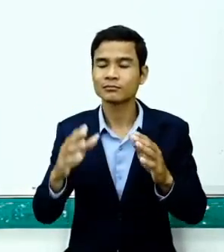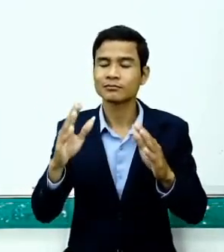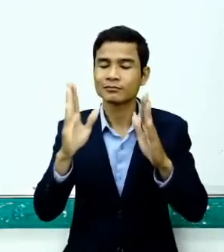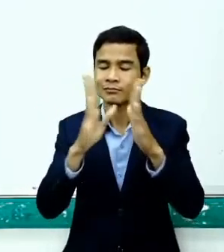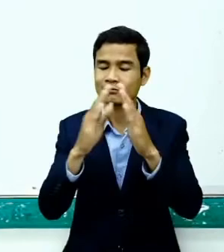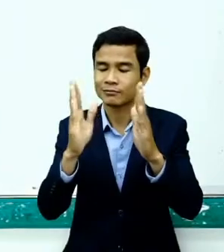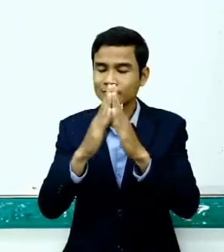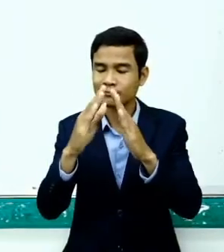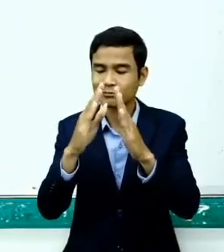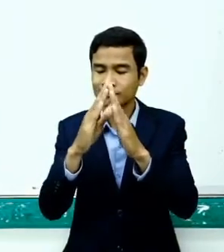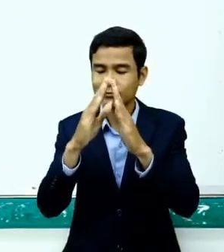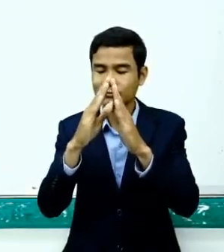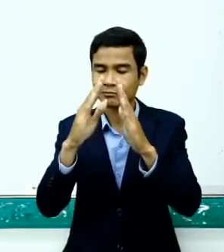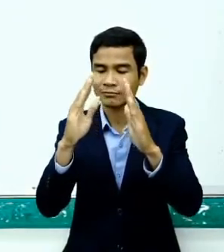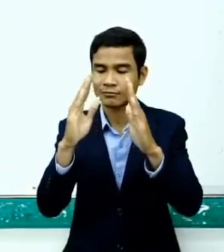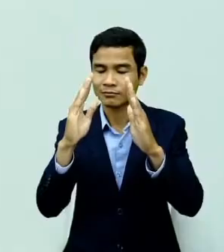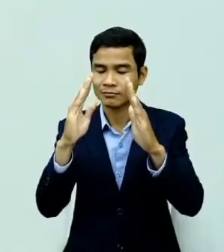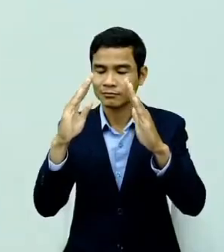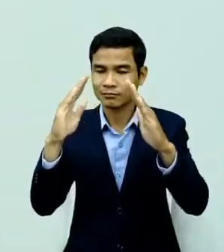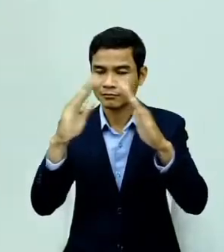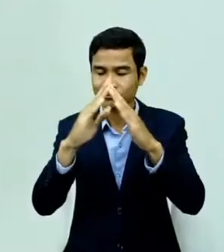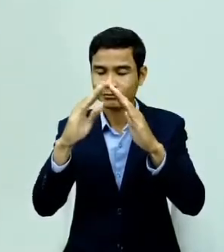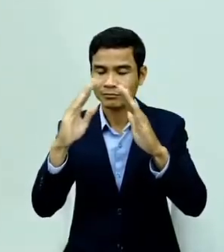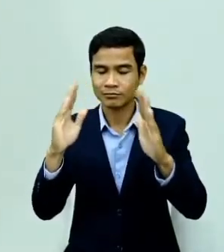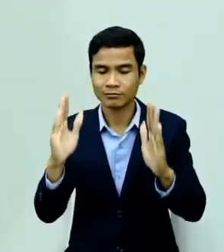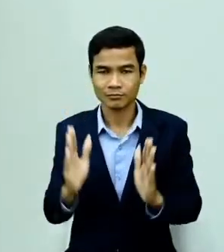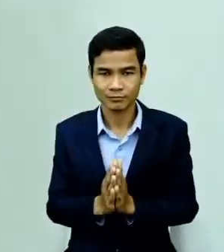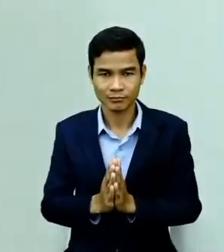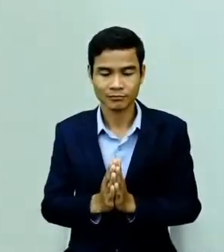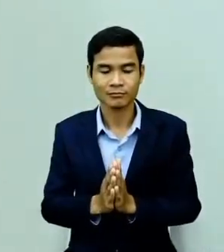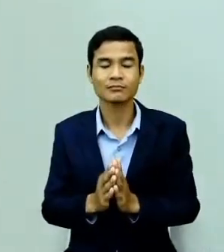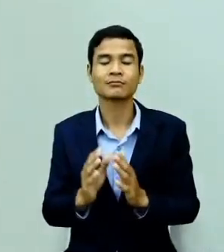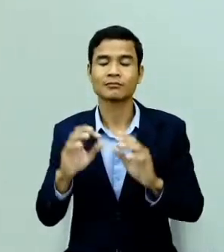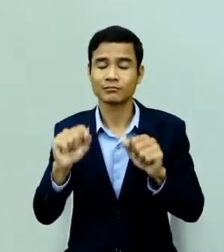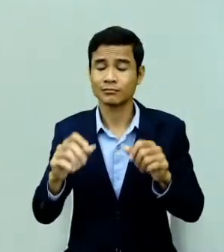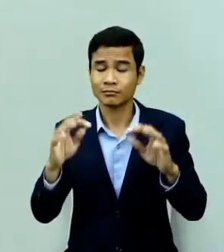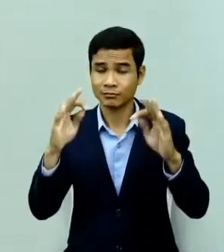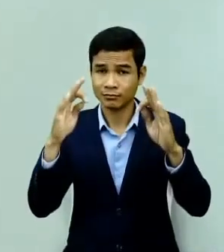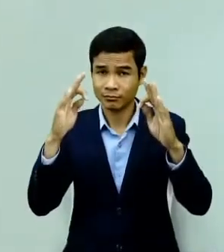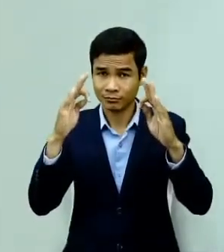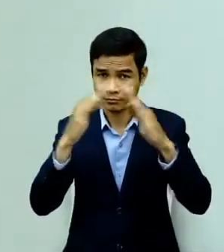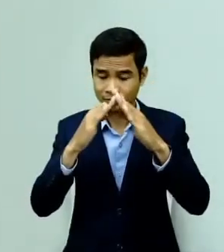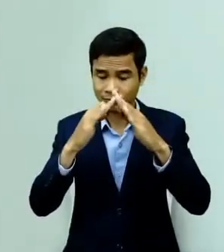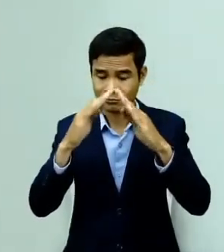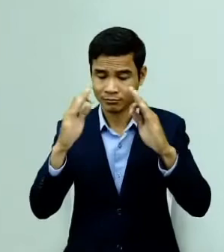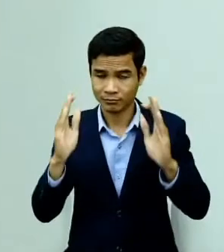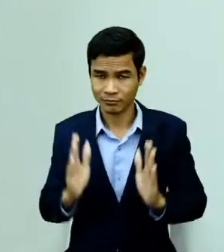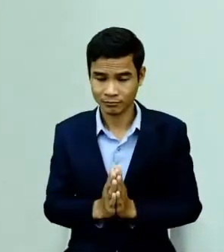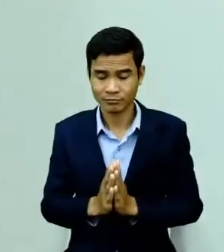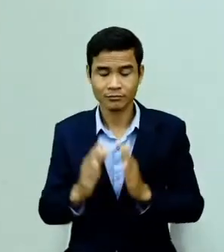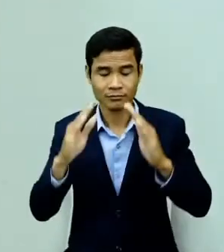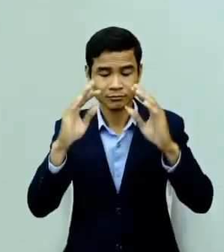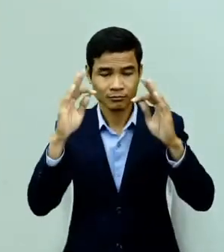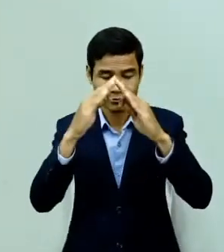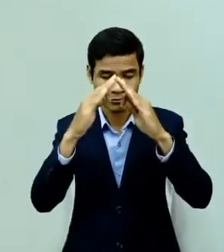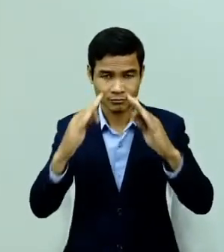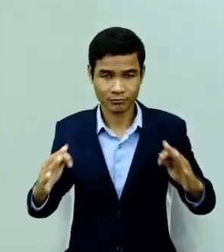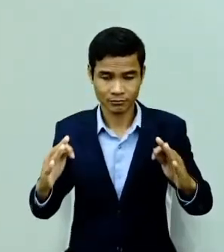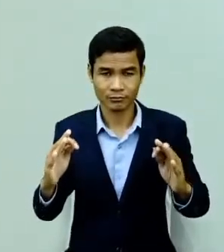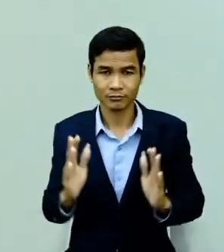ស្គាល់អត់ចាគឺរូបវិហារចាកូនស្ដាប់មើលពាក្យវិហារមានសូ